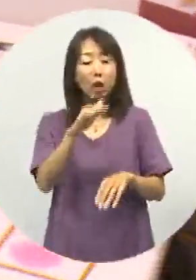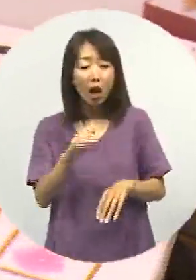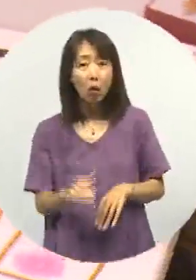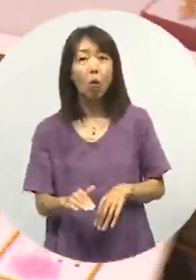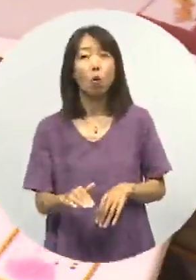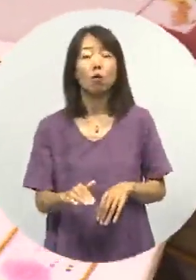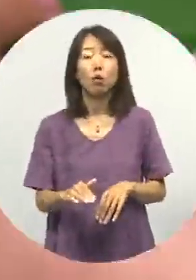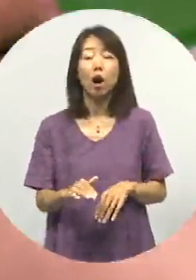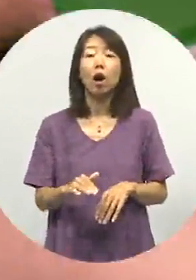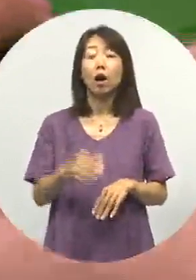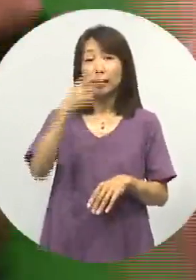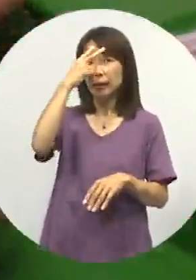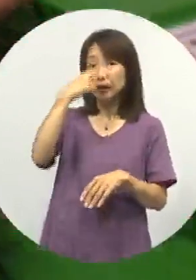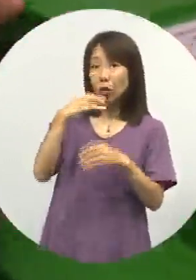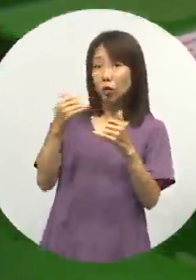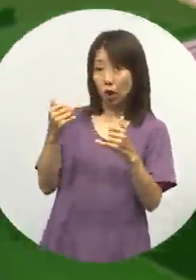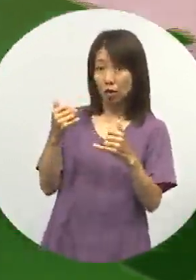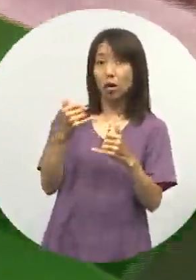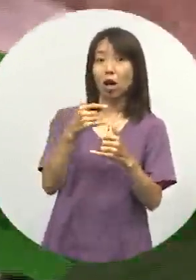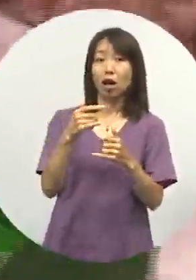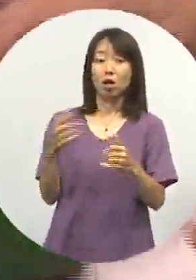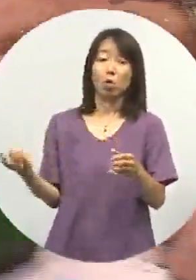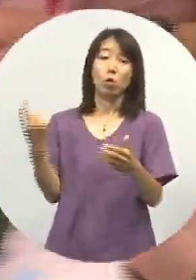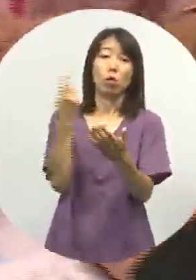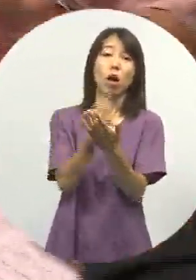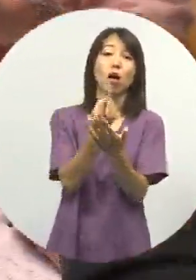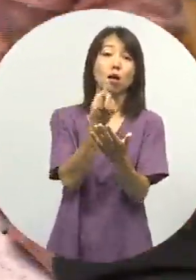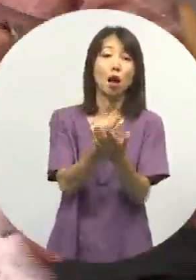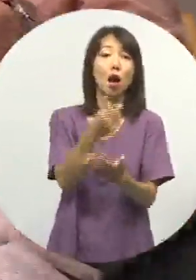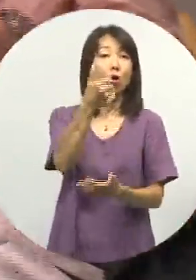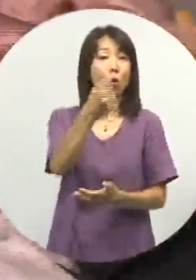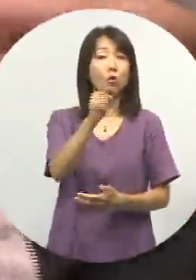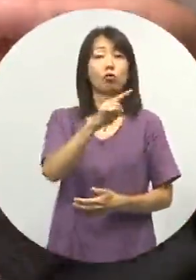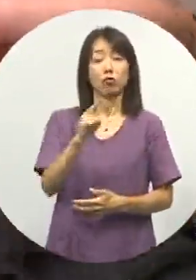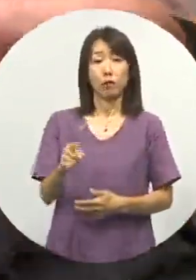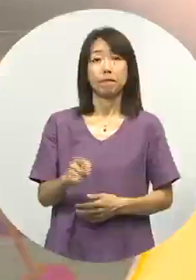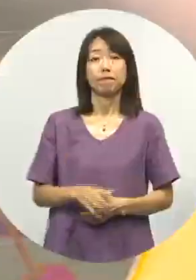皆さんが50人ほど参加しています。